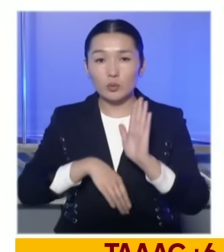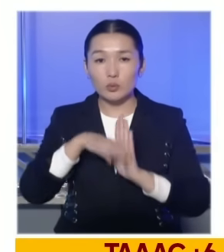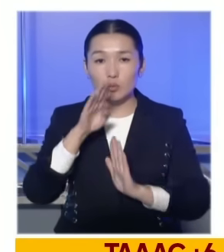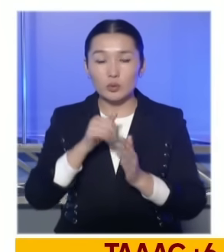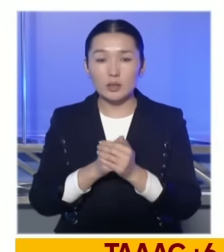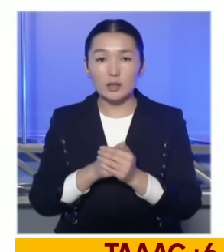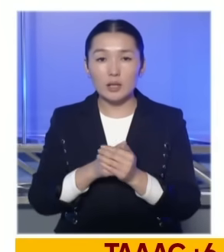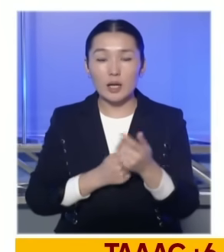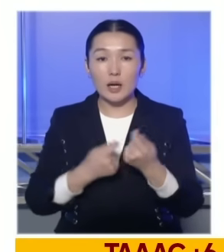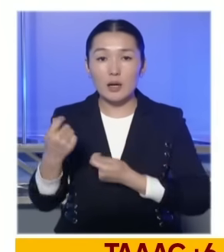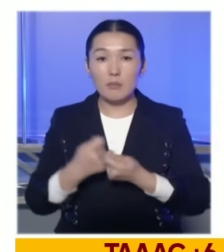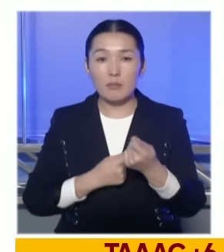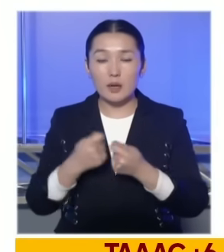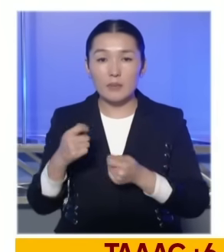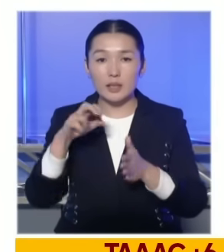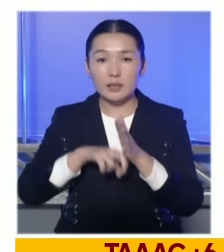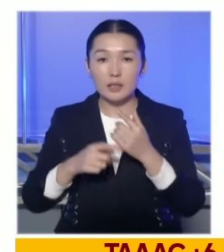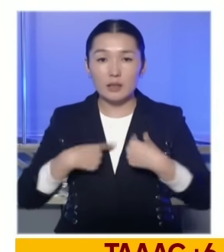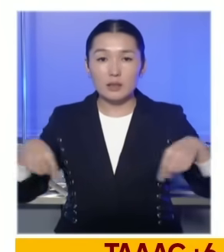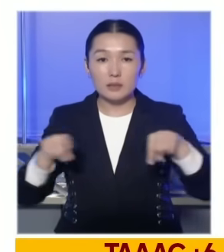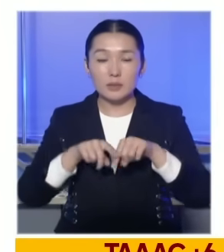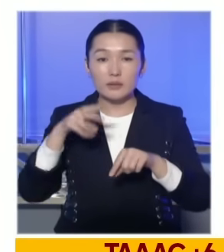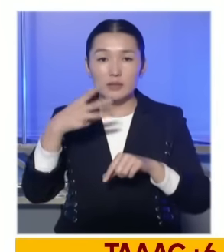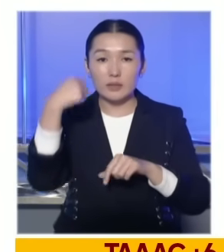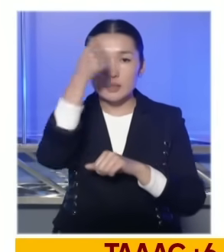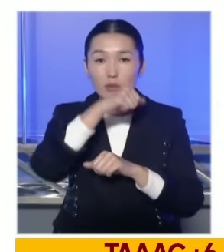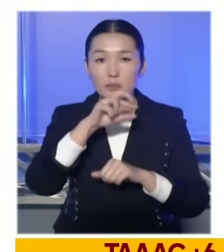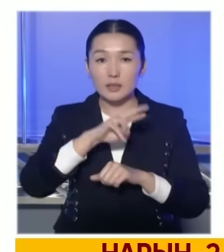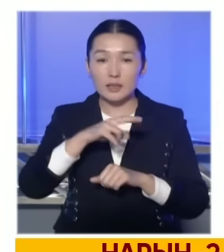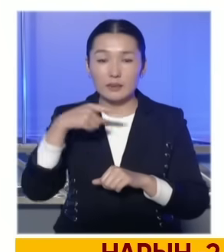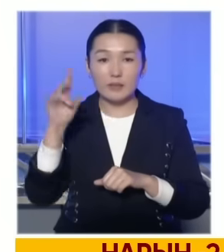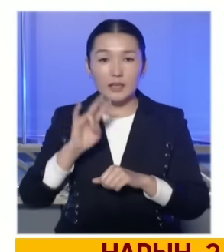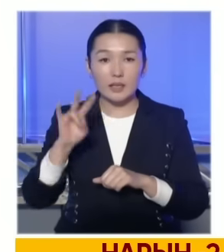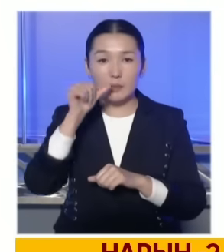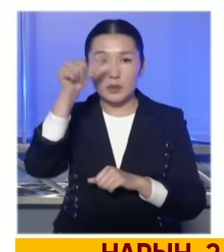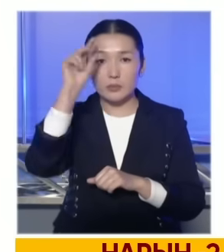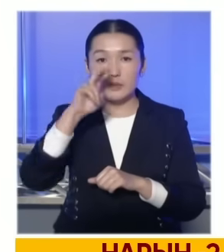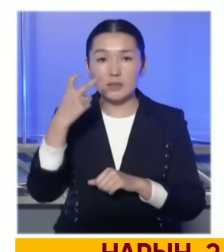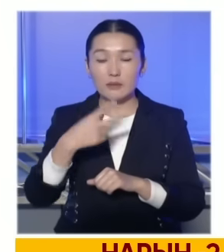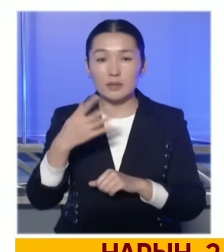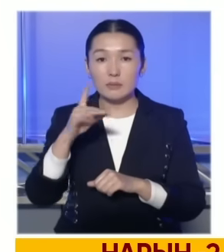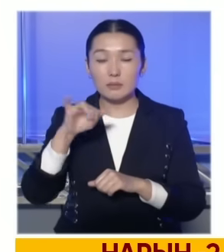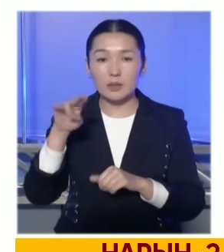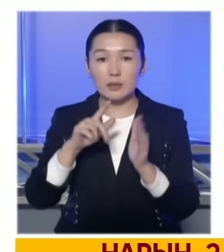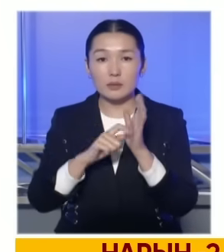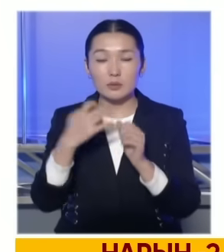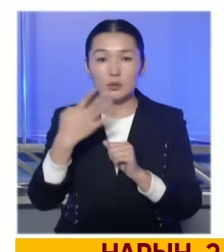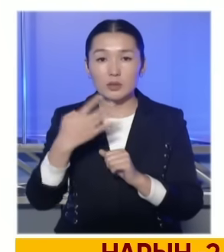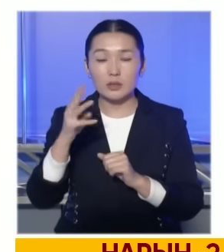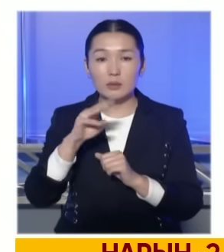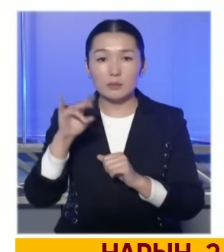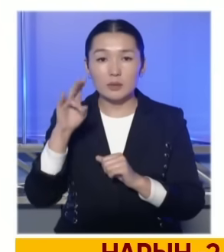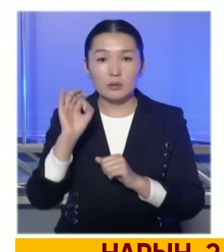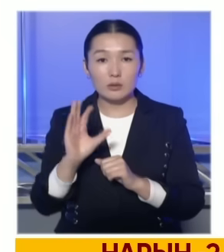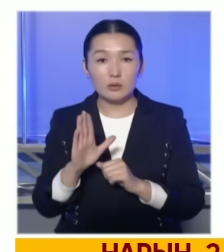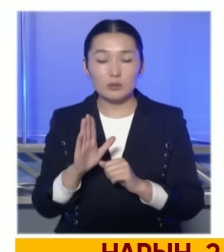жакшыртты. Мамлекеттик салык кызматы 2023 жылдын январь-ноябрь айларында 225 миллиард 744 миллион 700 миң сом